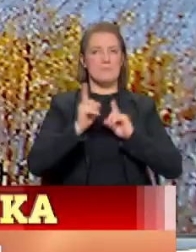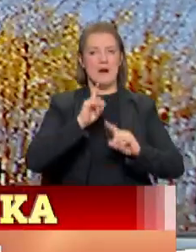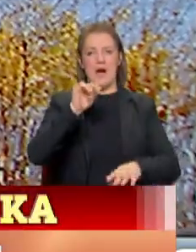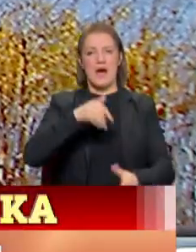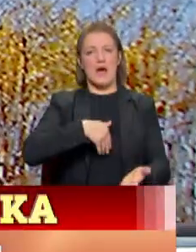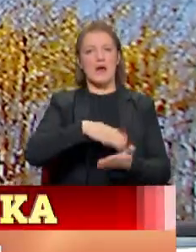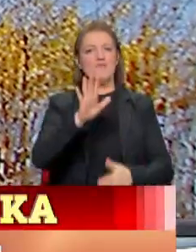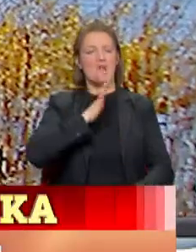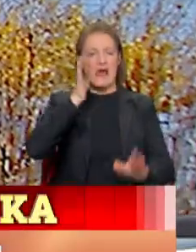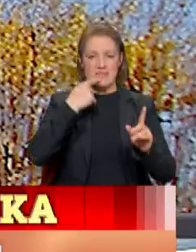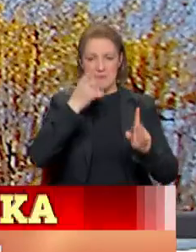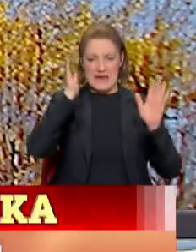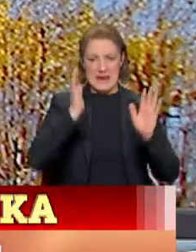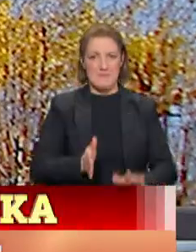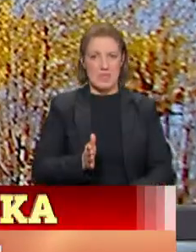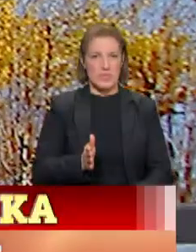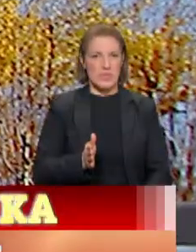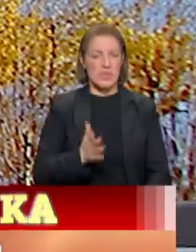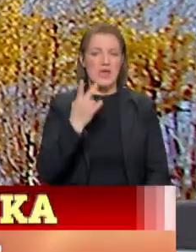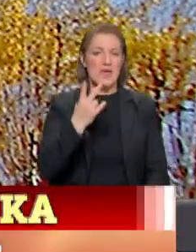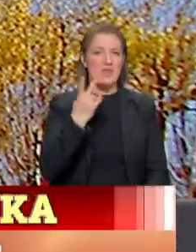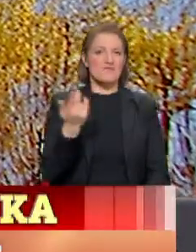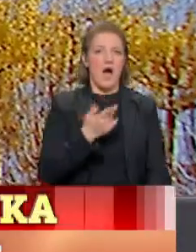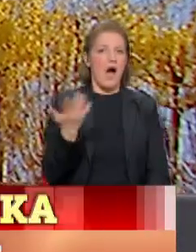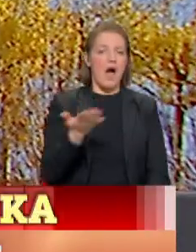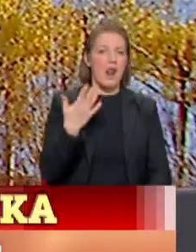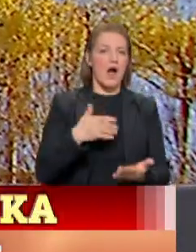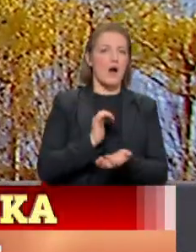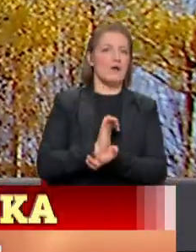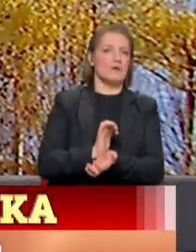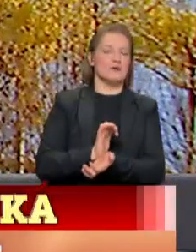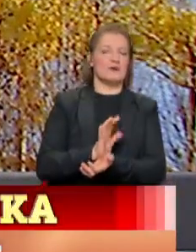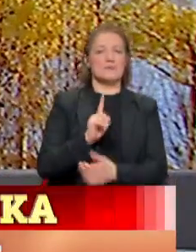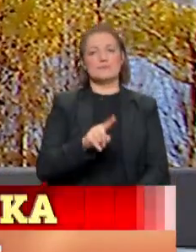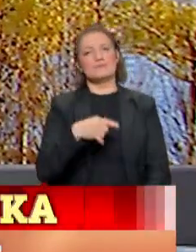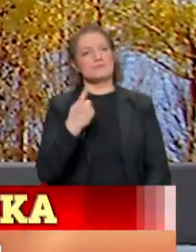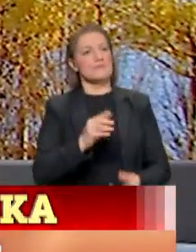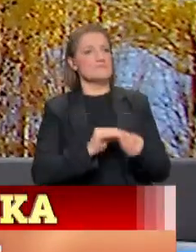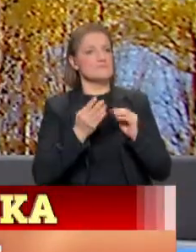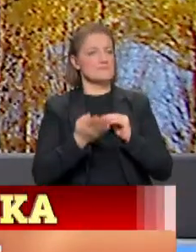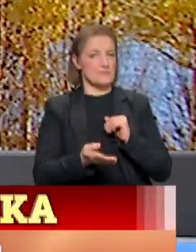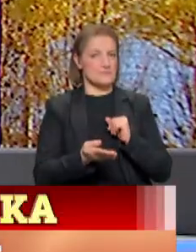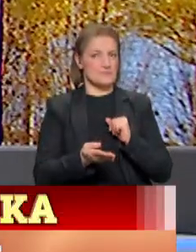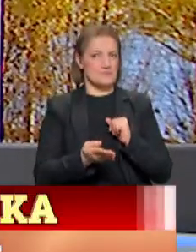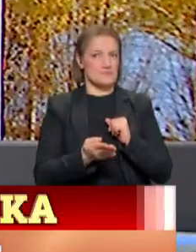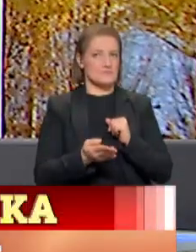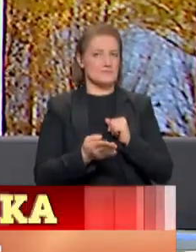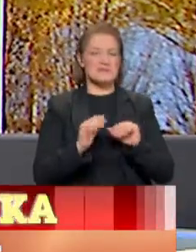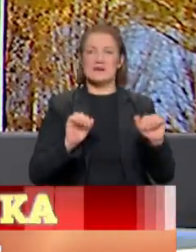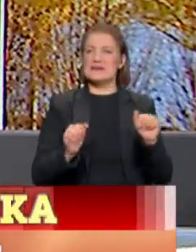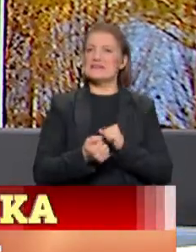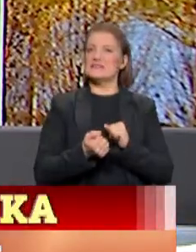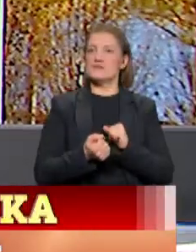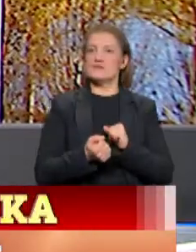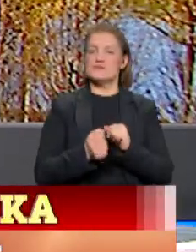var demesine rağmen iki kez hem de hala tutuklu olması. Sonra bir diğer mesele, bir diğer kriz